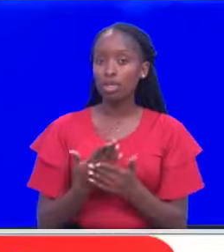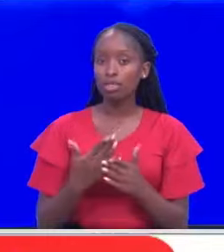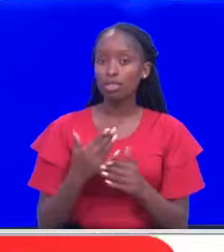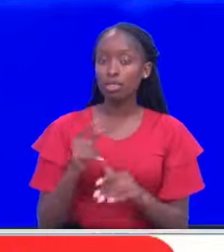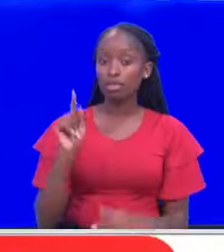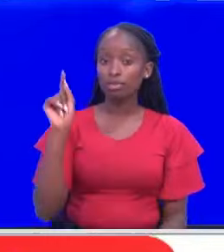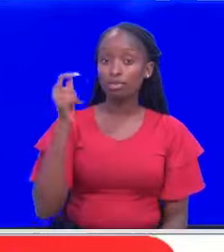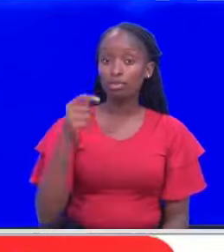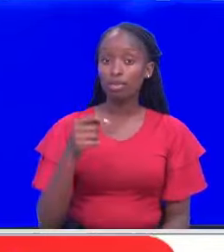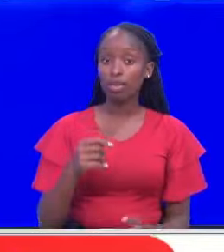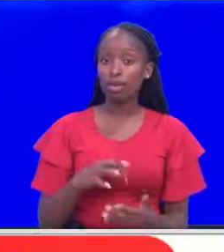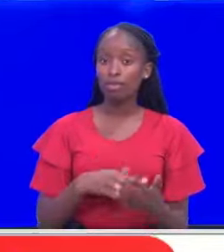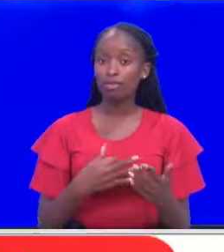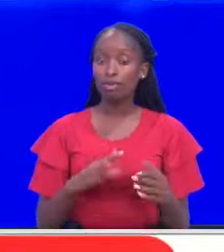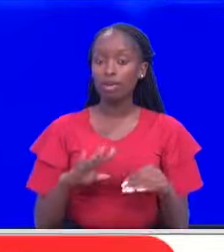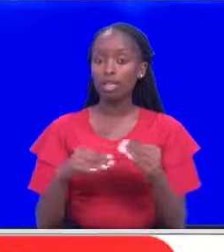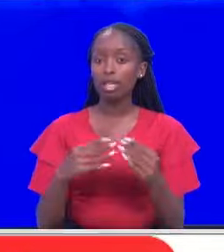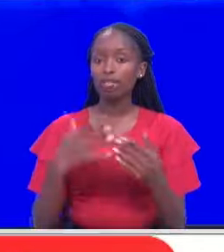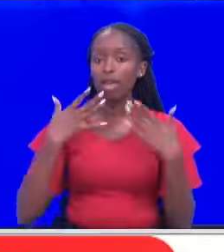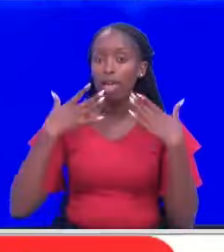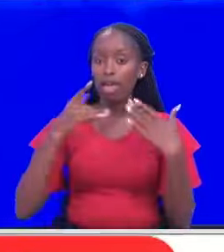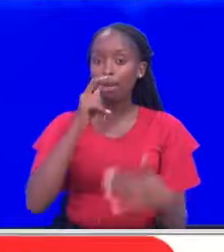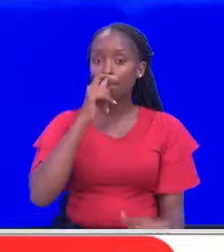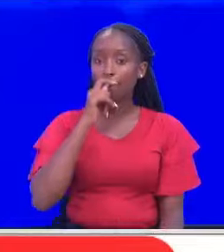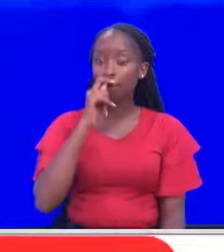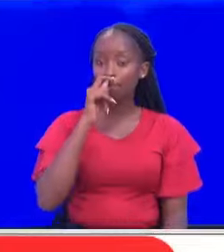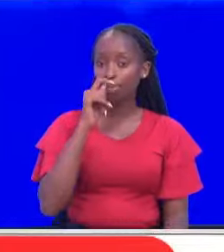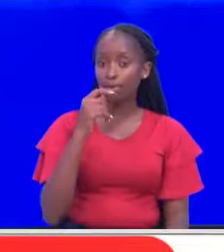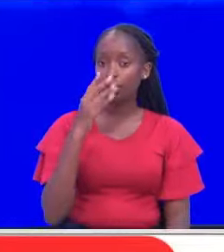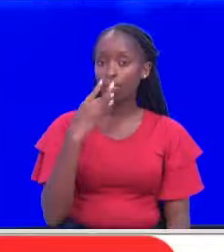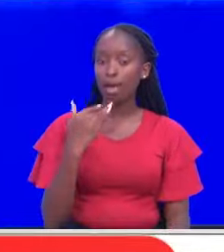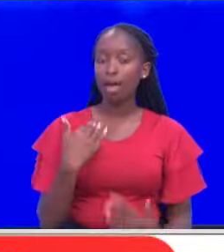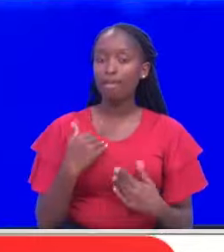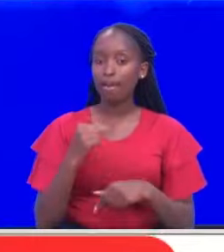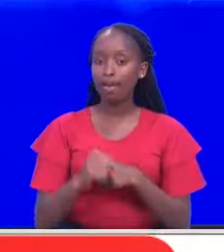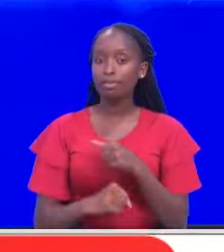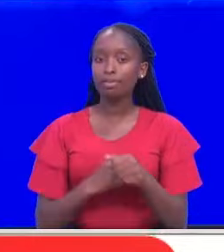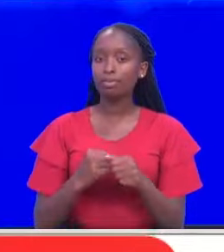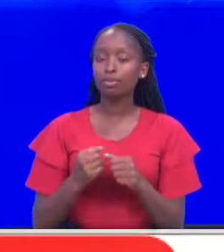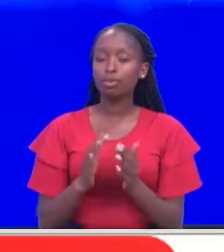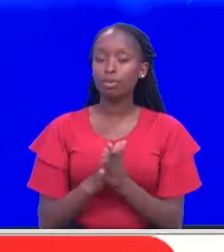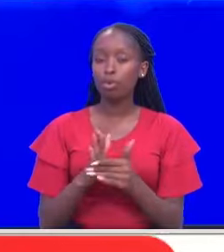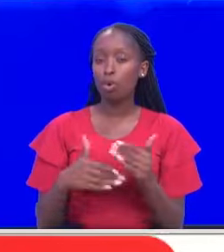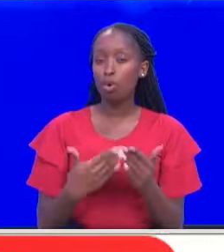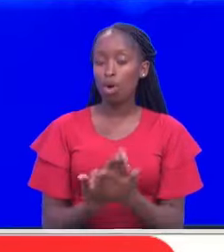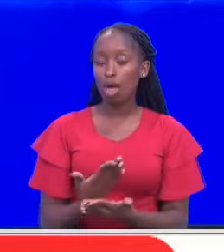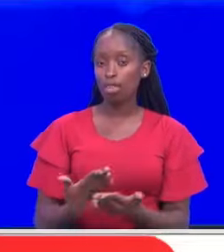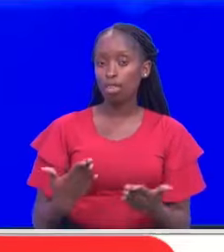kutoa kibali cha Air Tanzania kwa shughuli za mizigo.